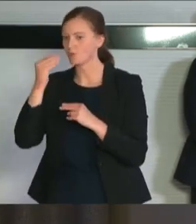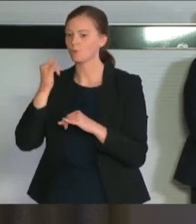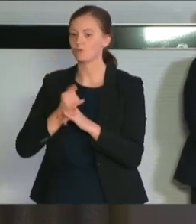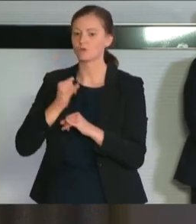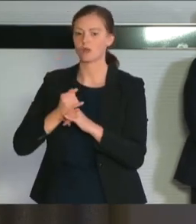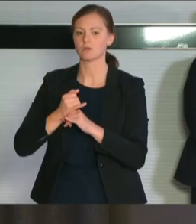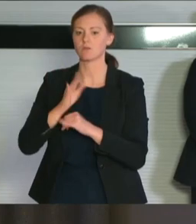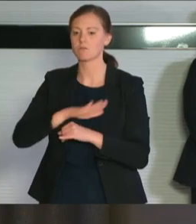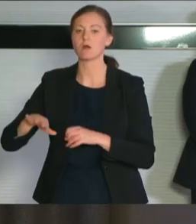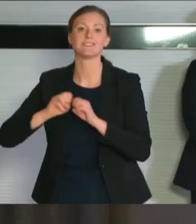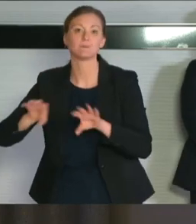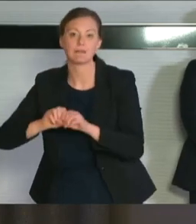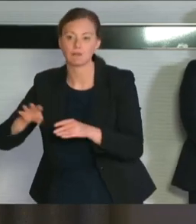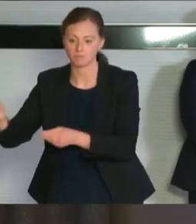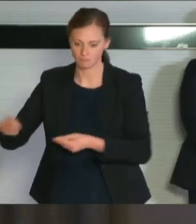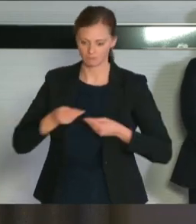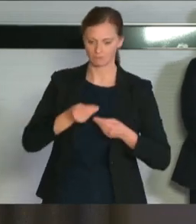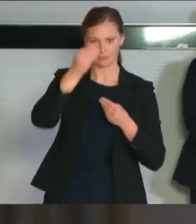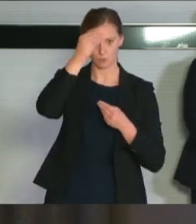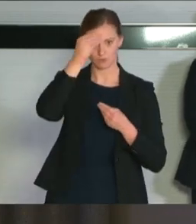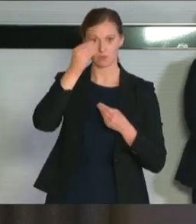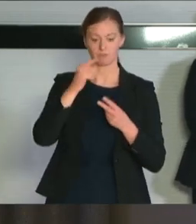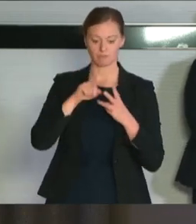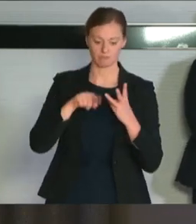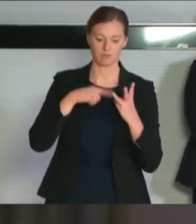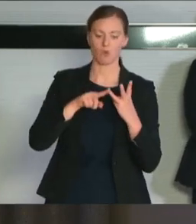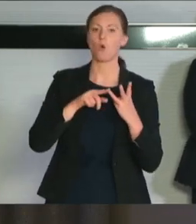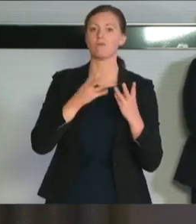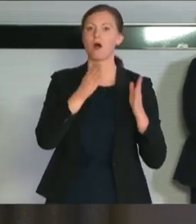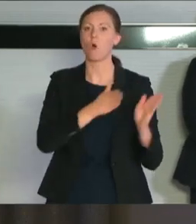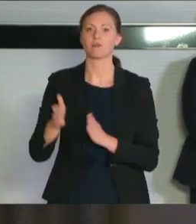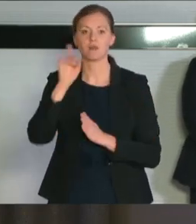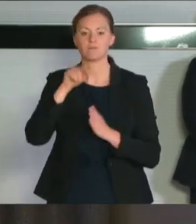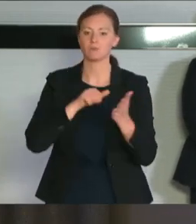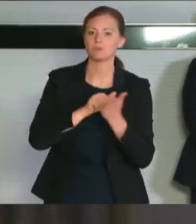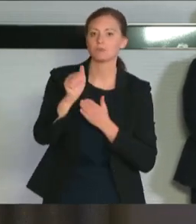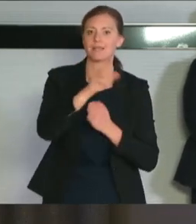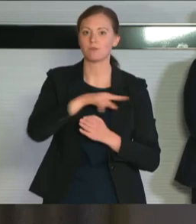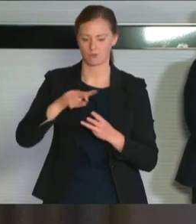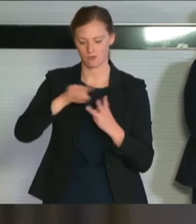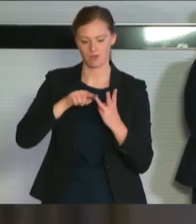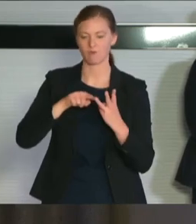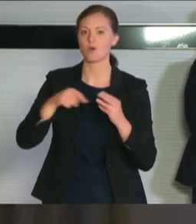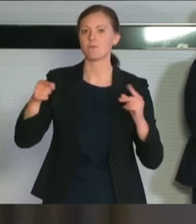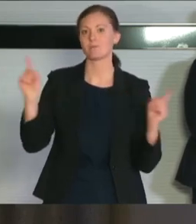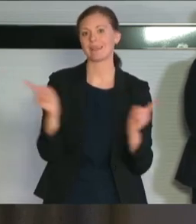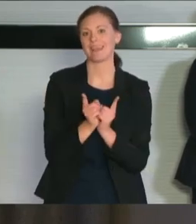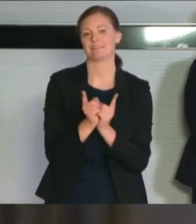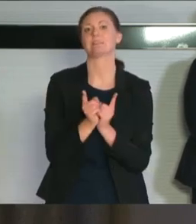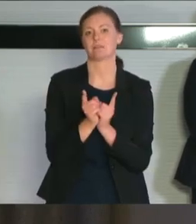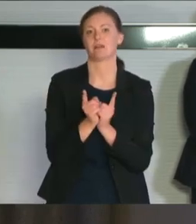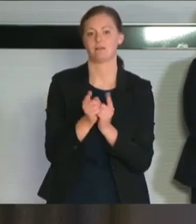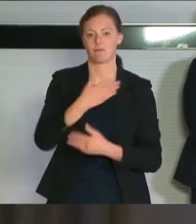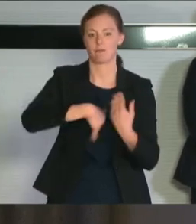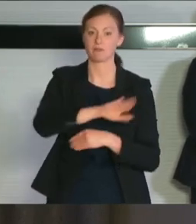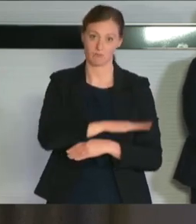smittespredning, og hva ordninger vi kan utvikle i Norge for å begrense smittespredningen blant barn